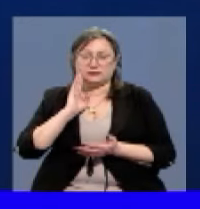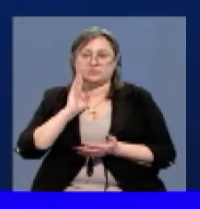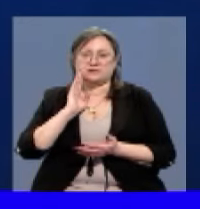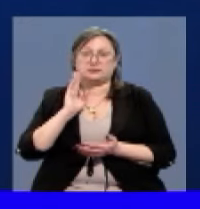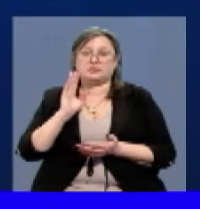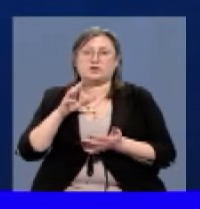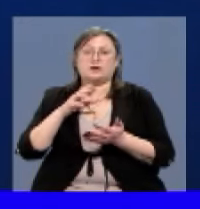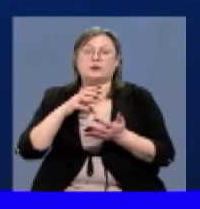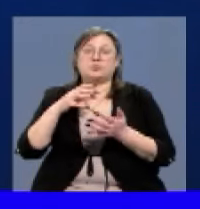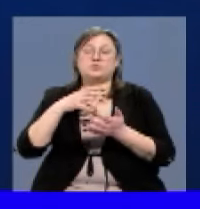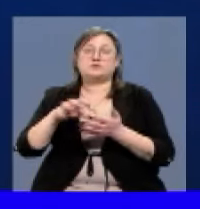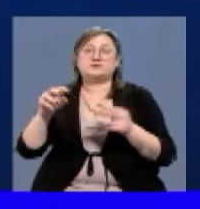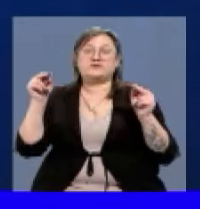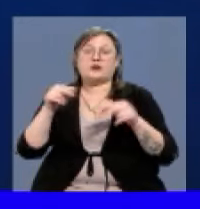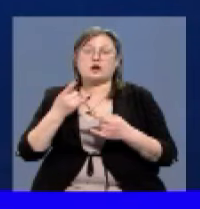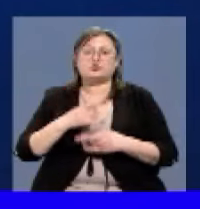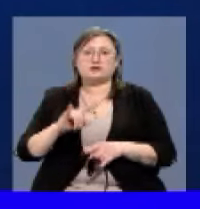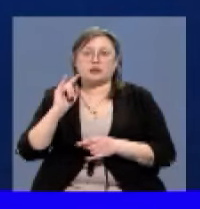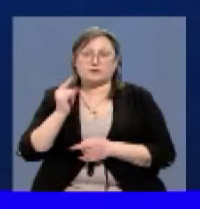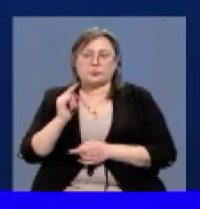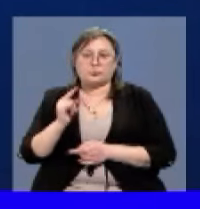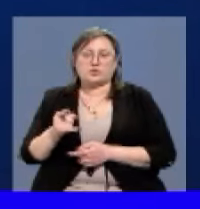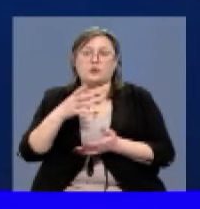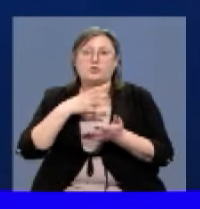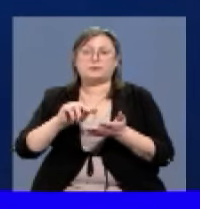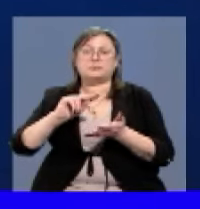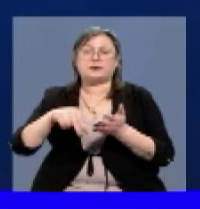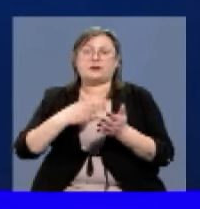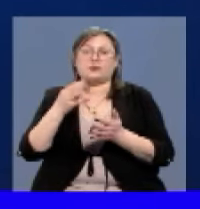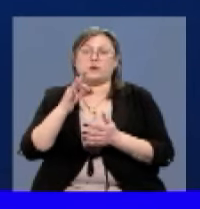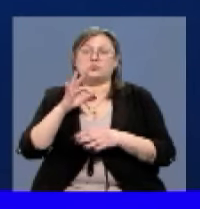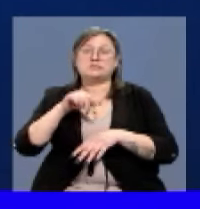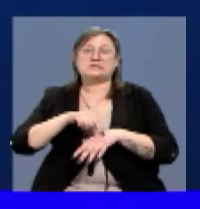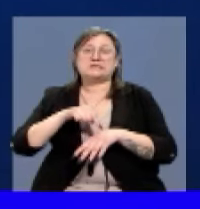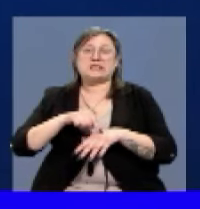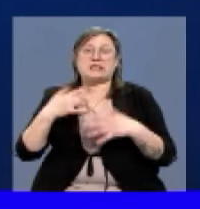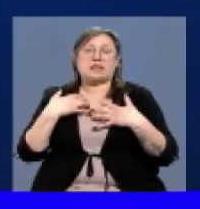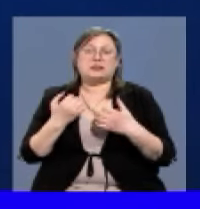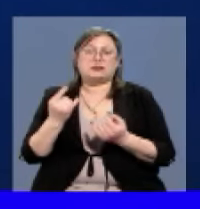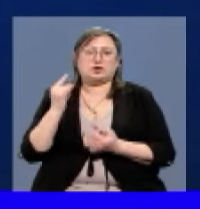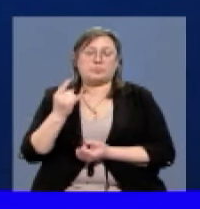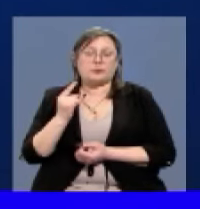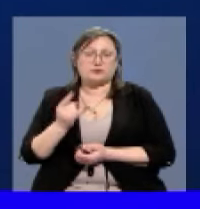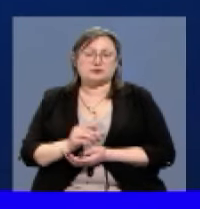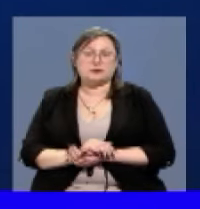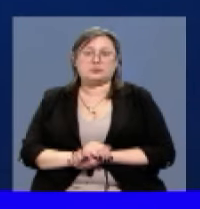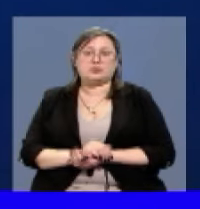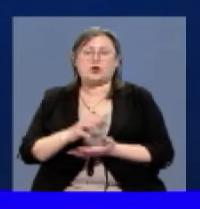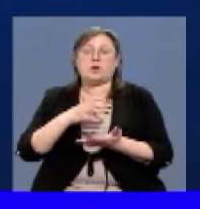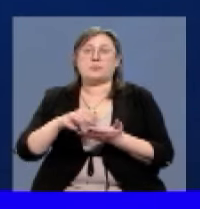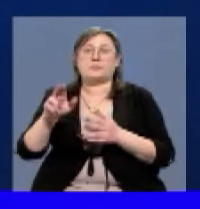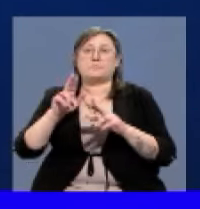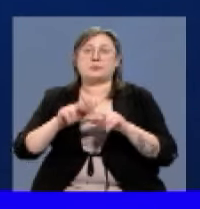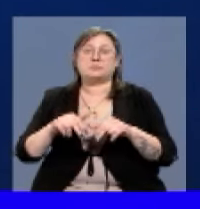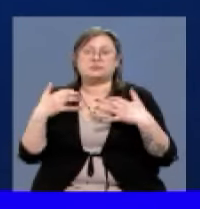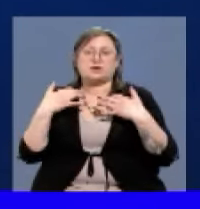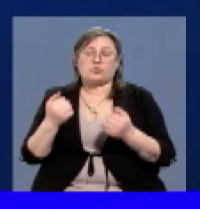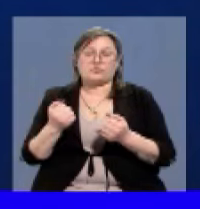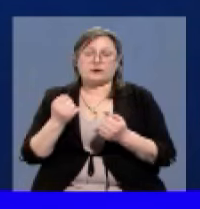065 нысан бойынша жаңағы анықтама болу керек. Және де бала денсаулығы паспорты сканер көшірімі,